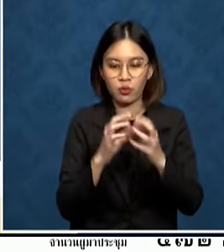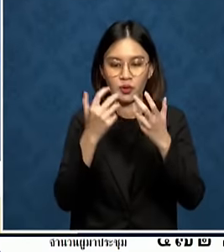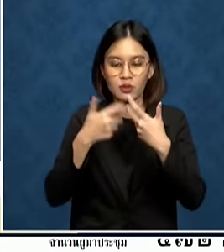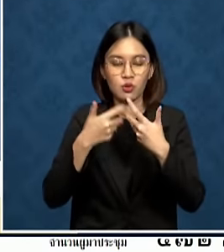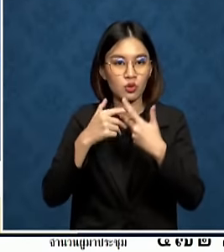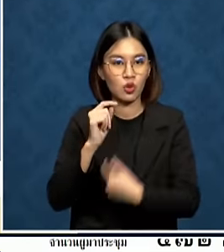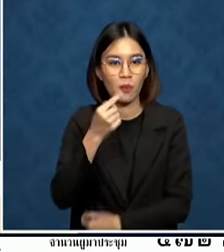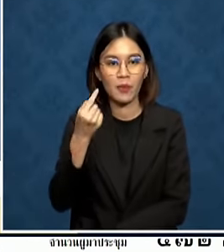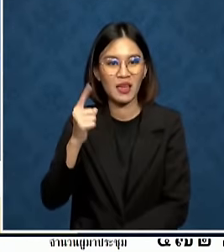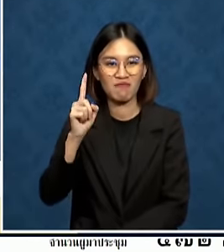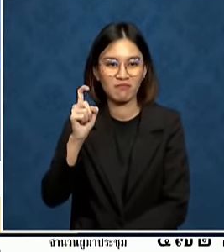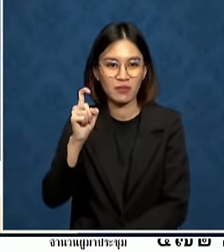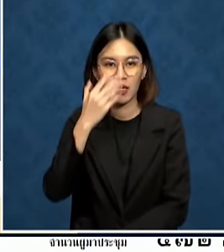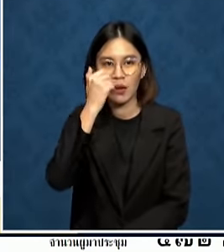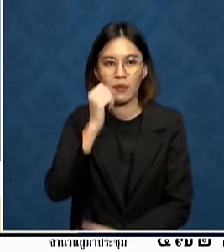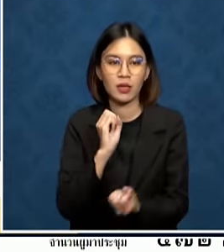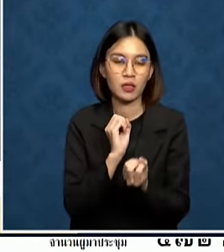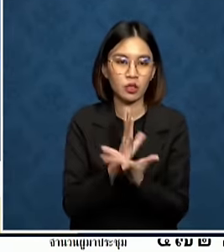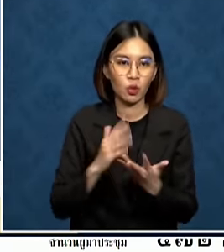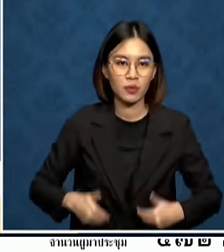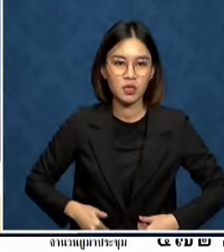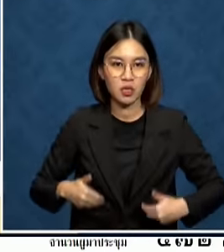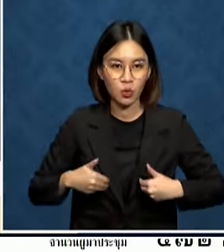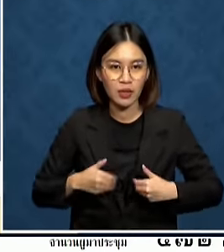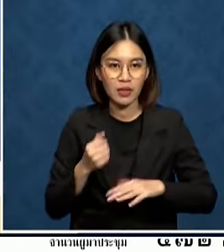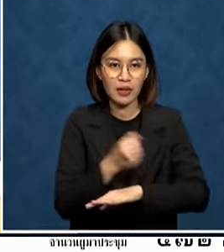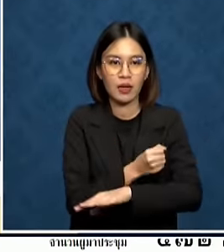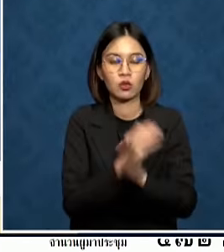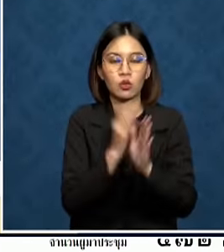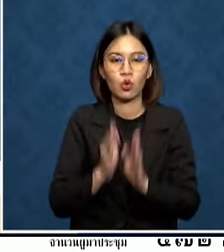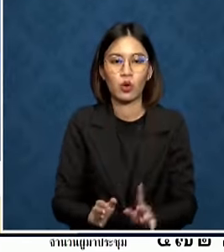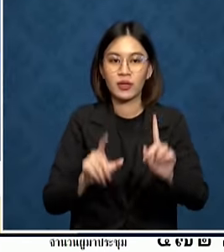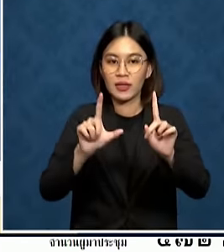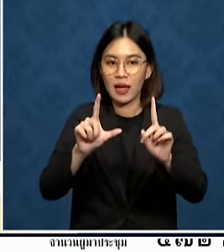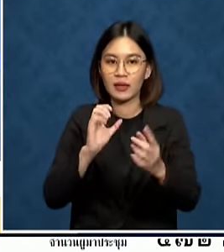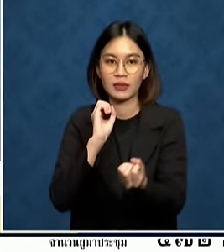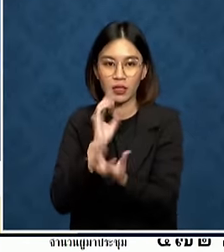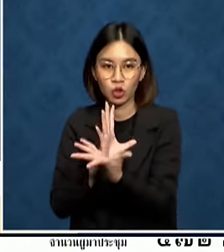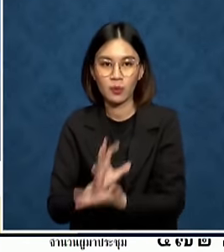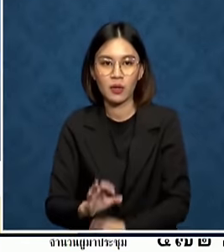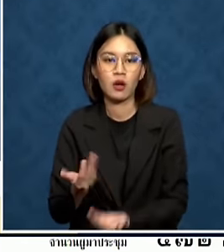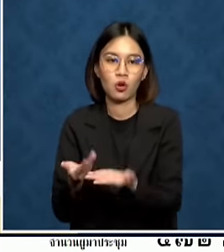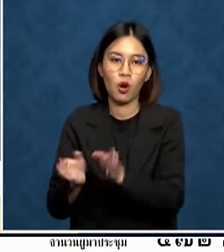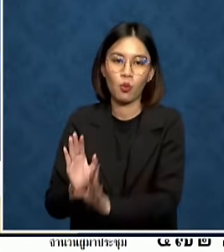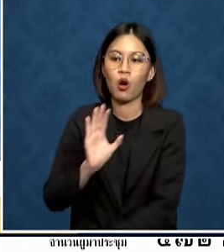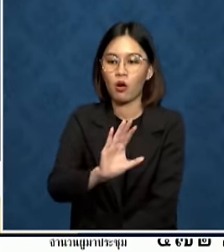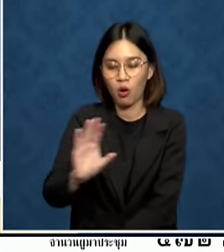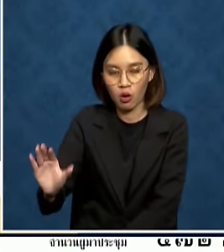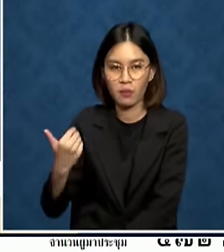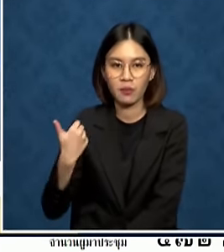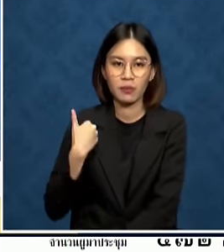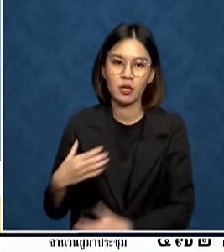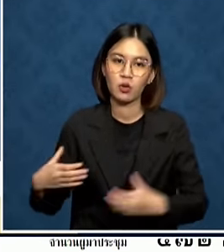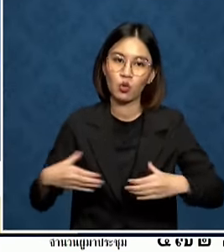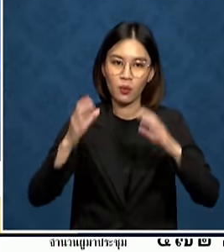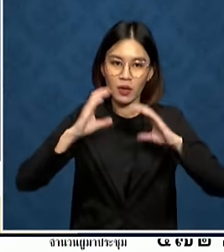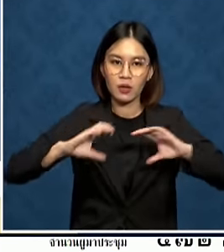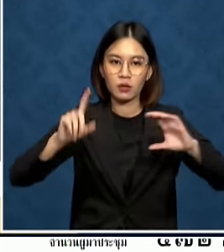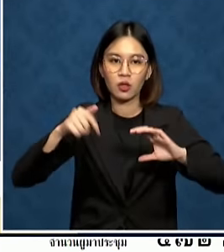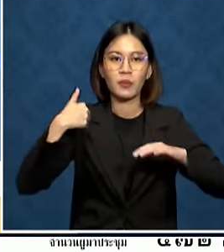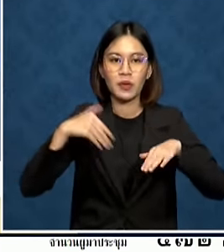เพราะไม่ได้หมายความว่ากระทบชีวิตแรงงาน 1ล้านคนแต่ยังกระทบสมาชิกในครอบครัวของพวกเขาด้วยรัฐบาลจำเป็นต้องมี